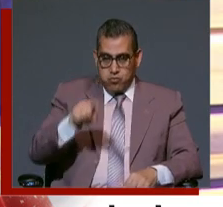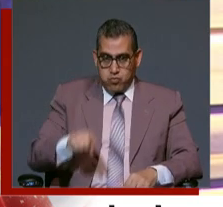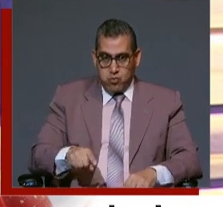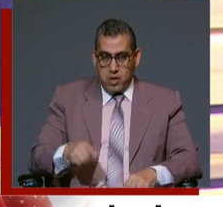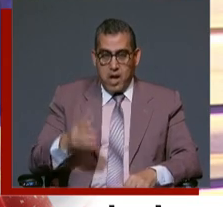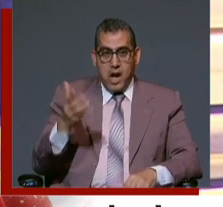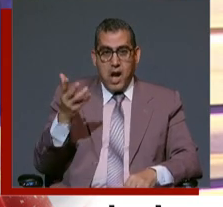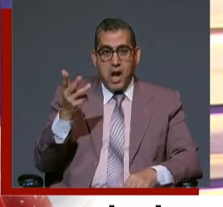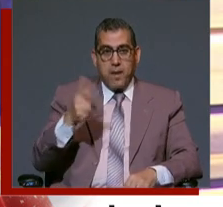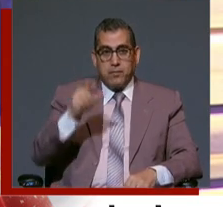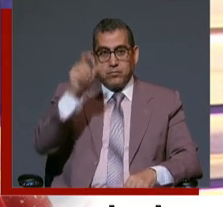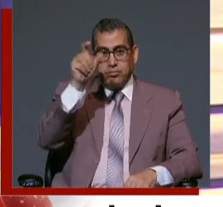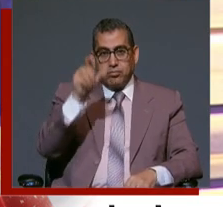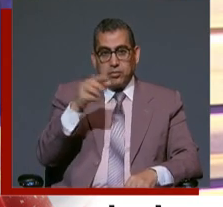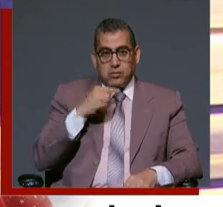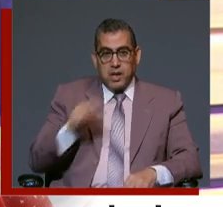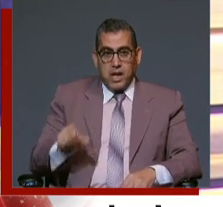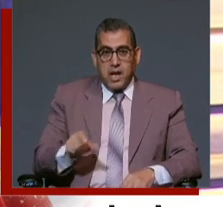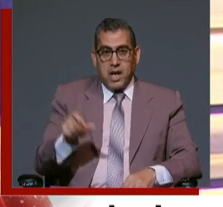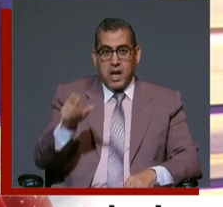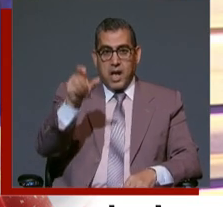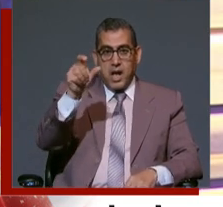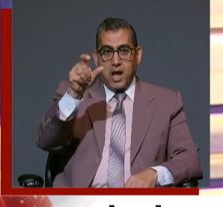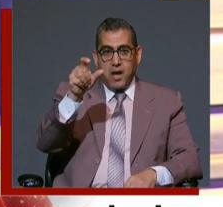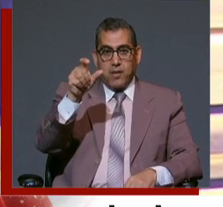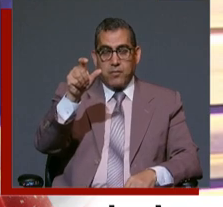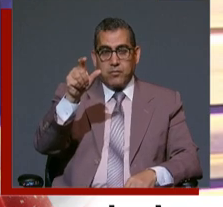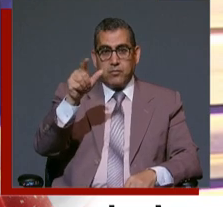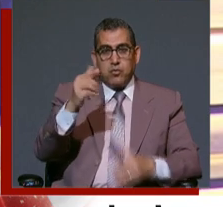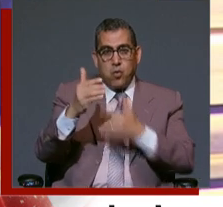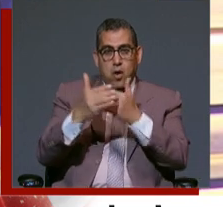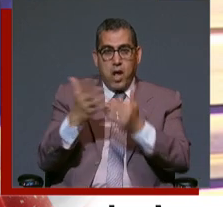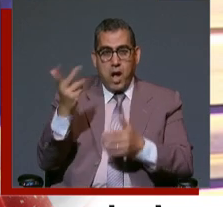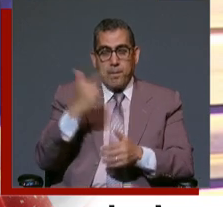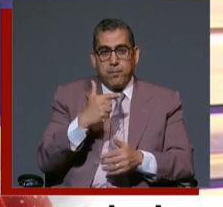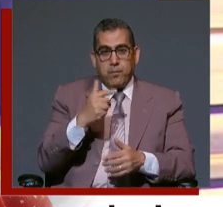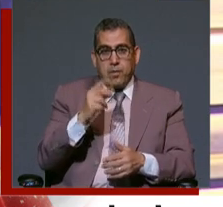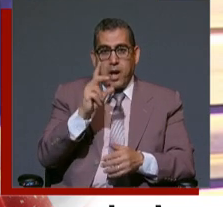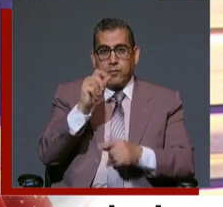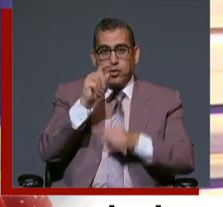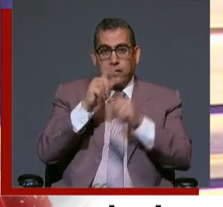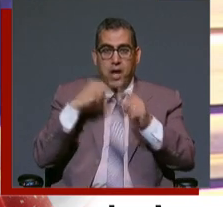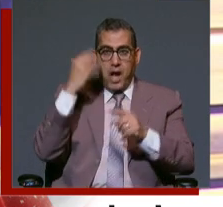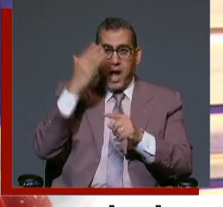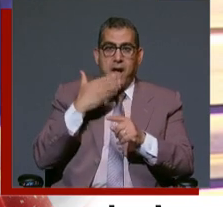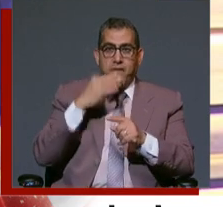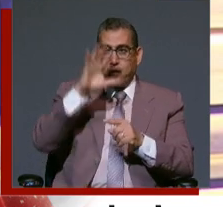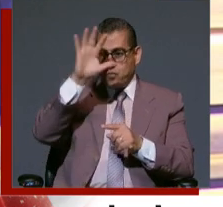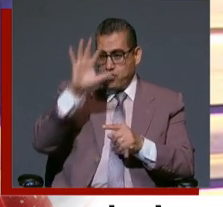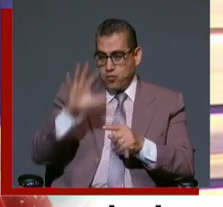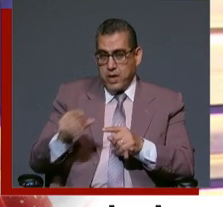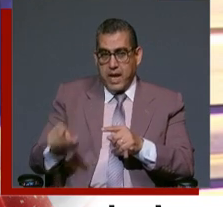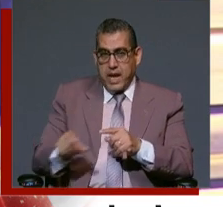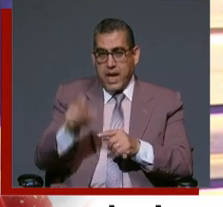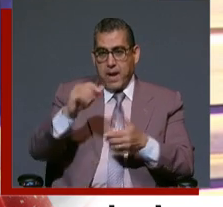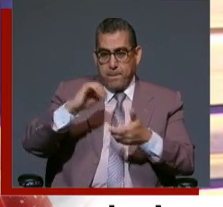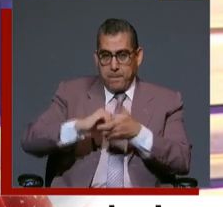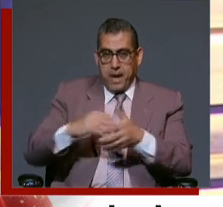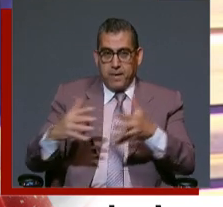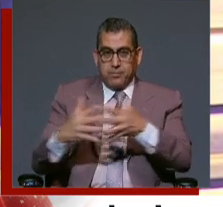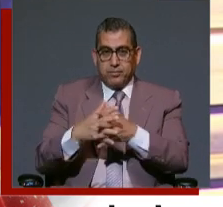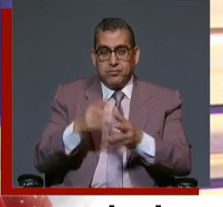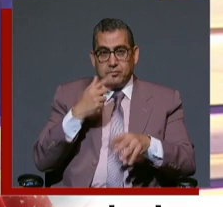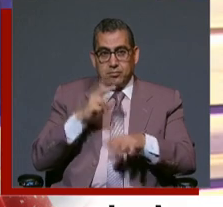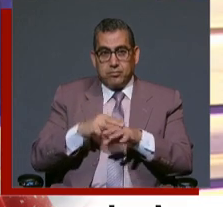ب يعني يمكن ما يقارب ربع القارة الإفريقية، إضافة